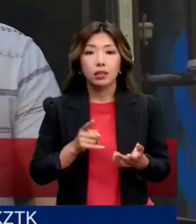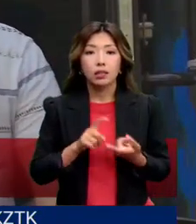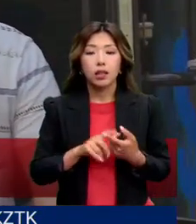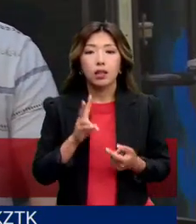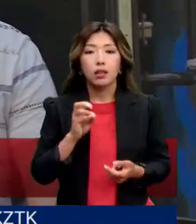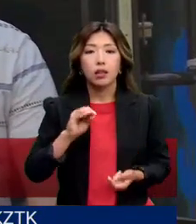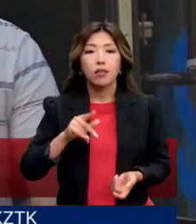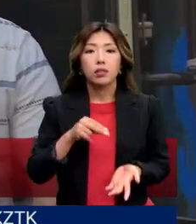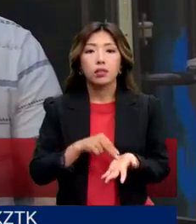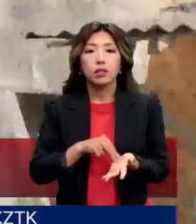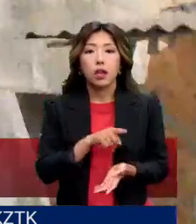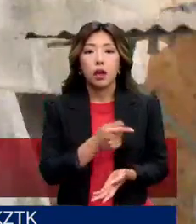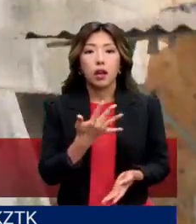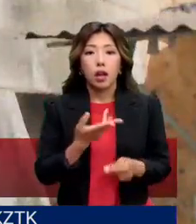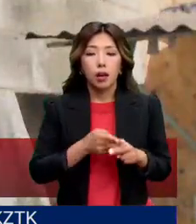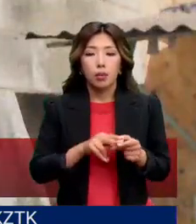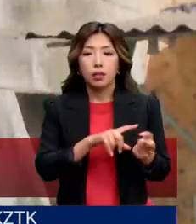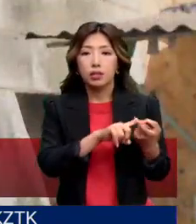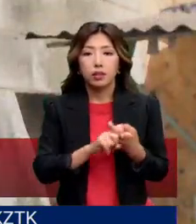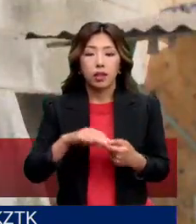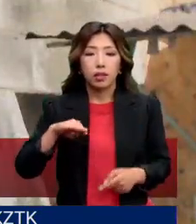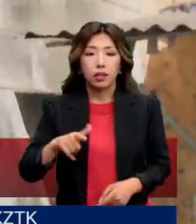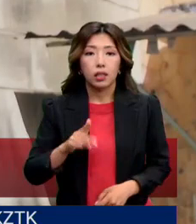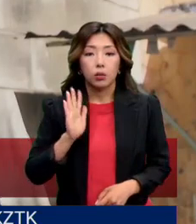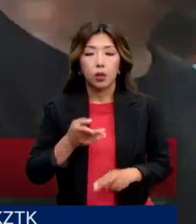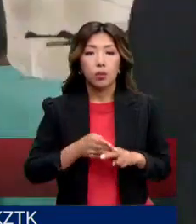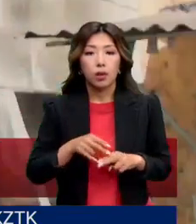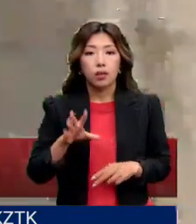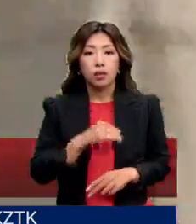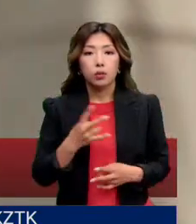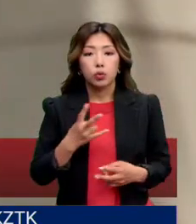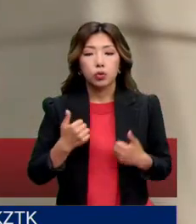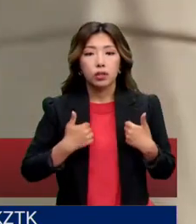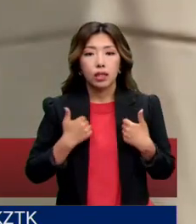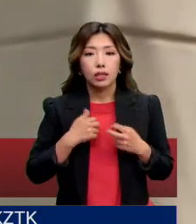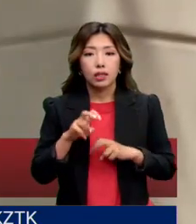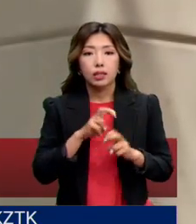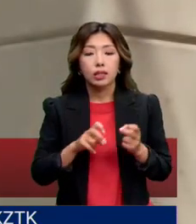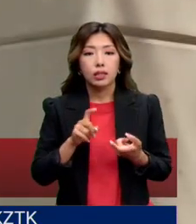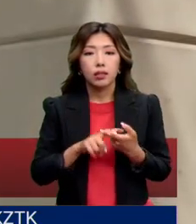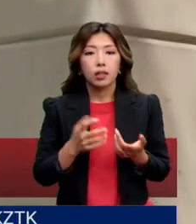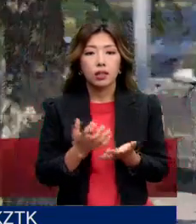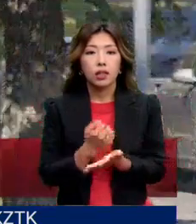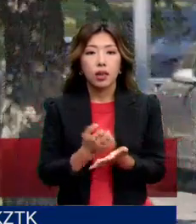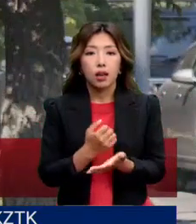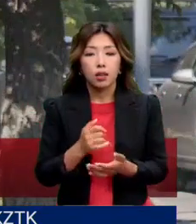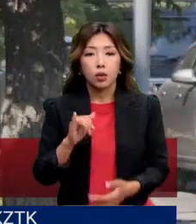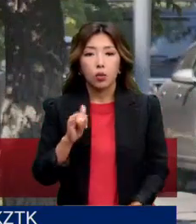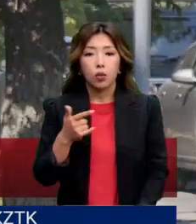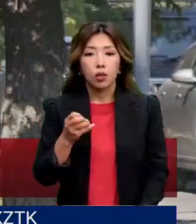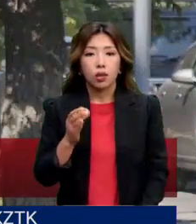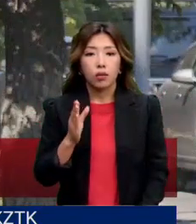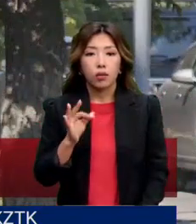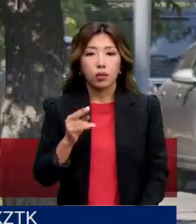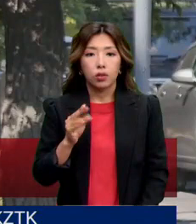на нефть. Поэтому сейчас правительству, по мнению экономистов, необходимо искать пути доставки углеводородов на мировой рынок напрямую,